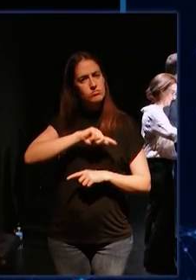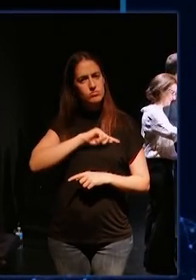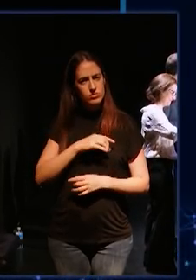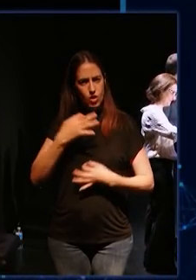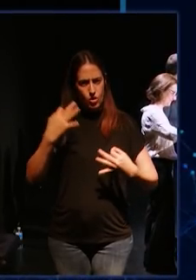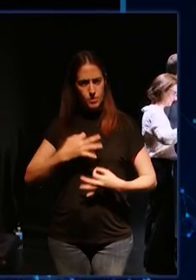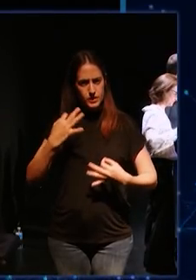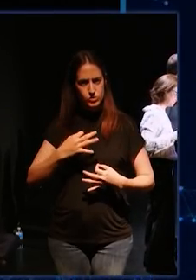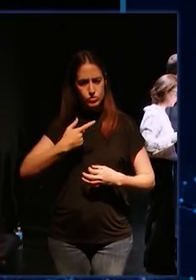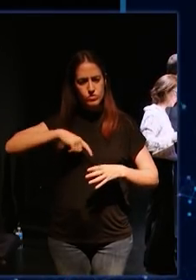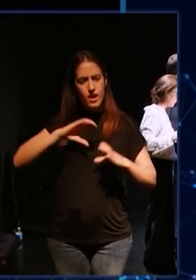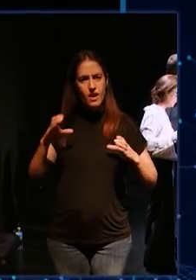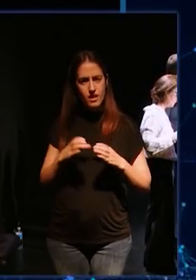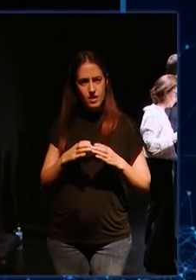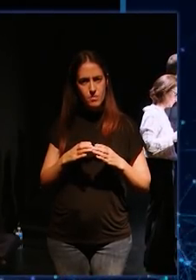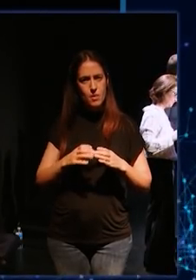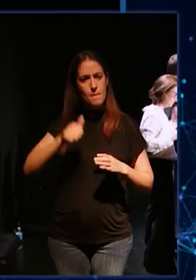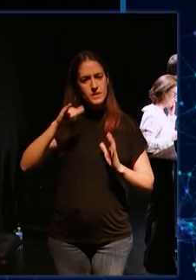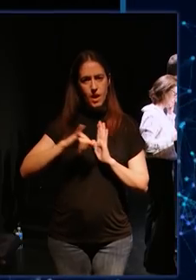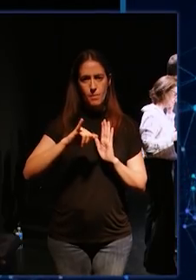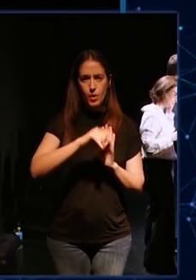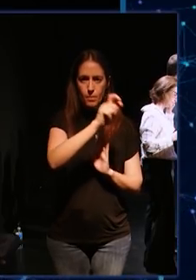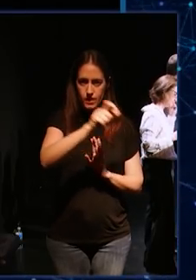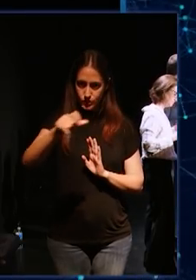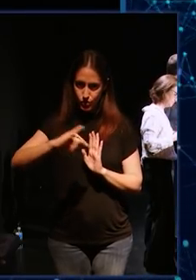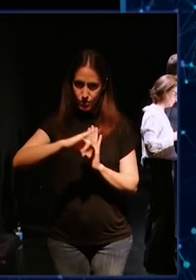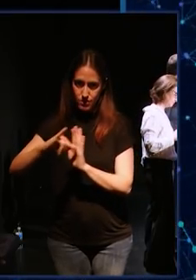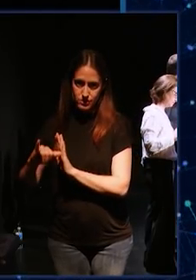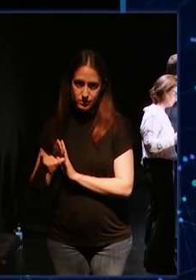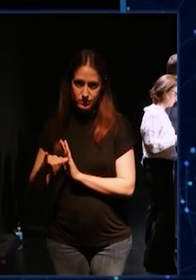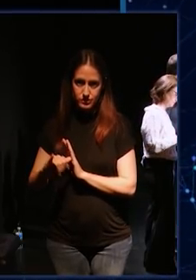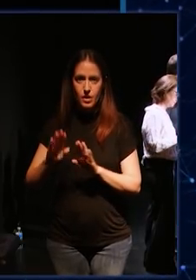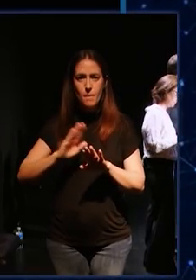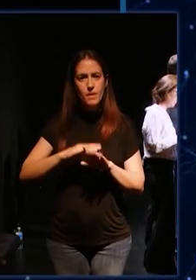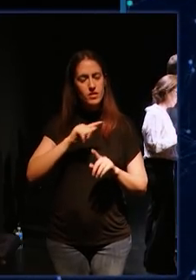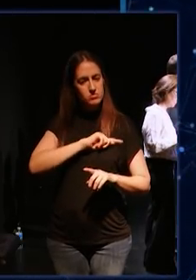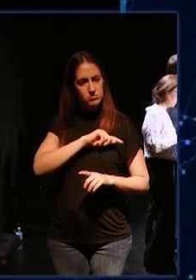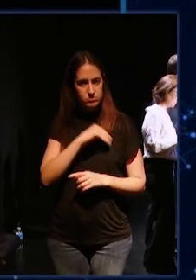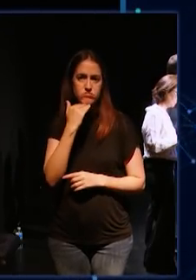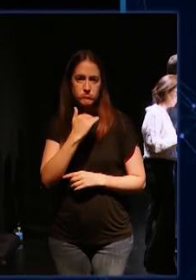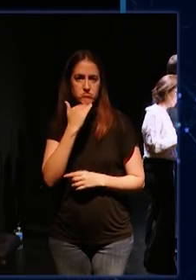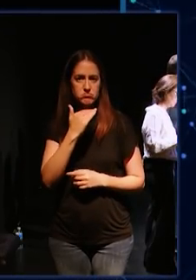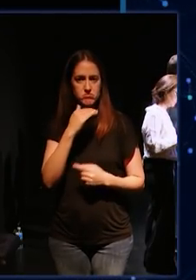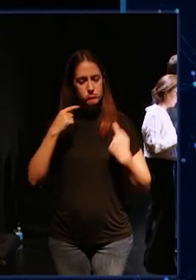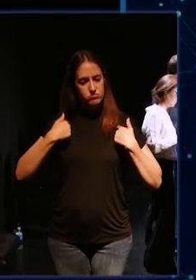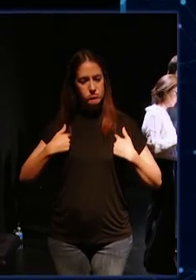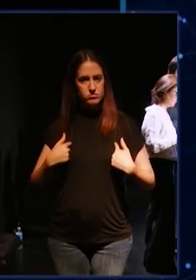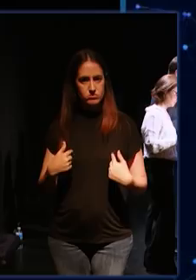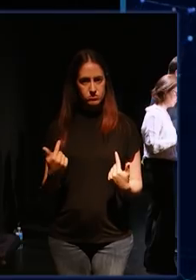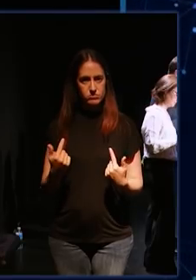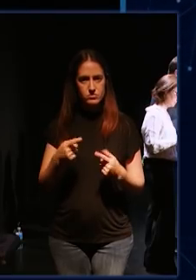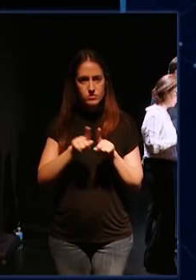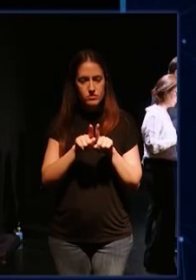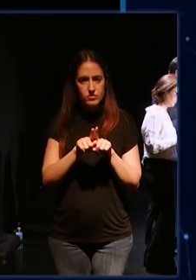serem l'equip que estarem més a prop de les persones, perquè ho sentim així, perquè ho vivim així, perquè